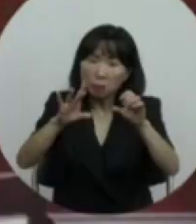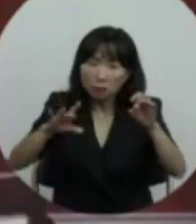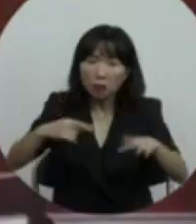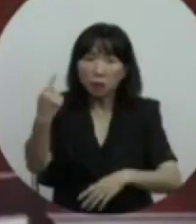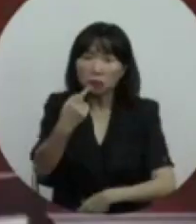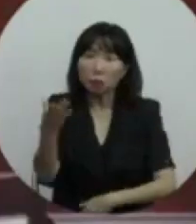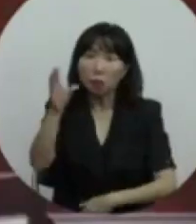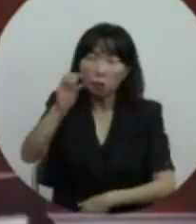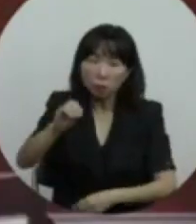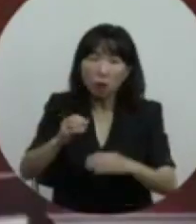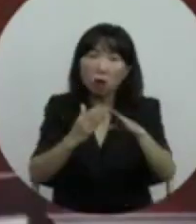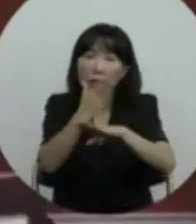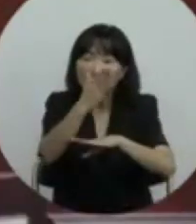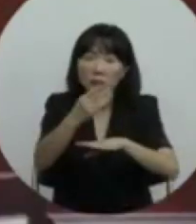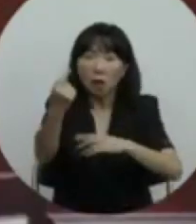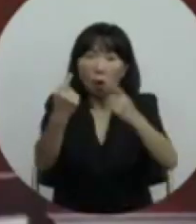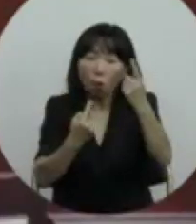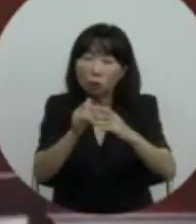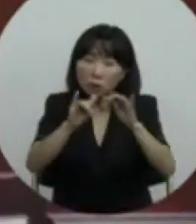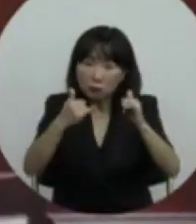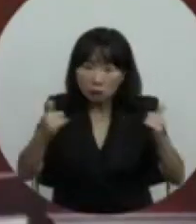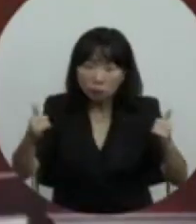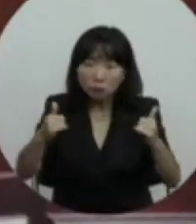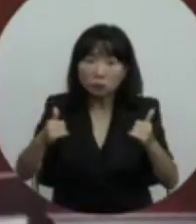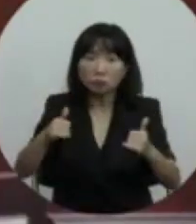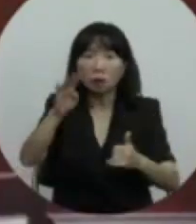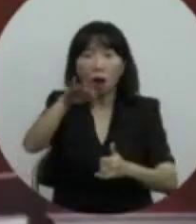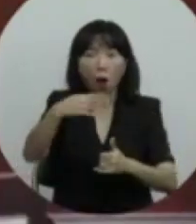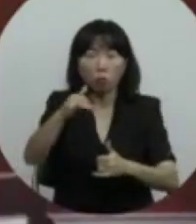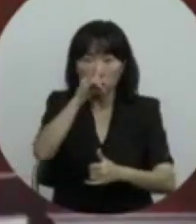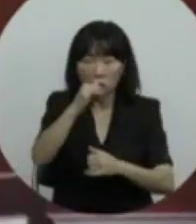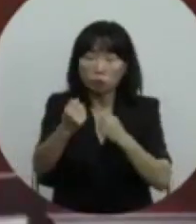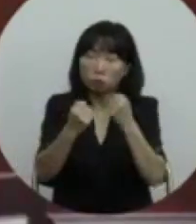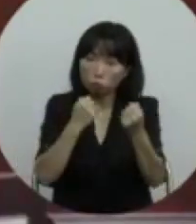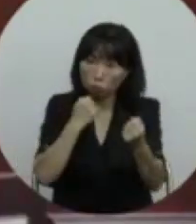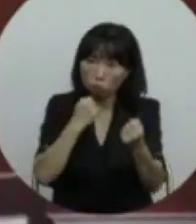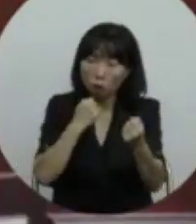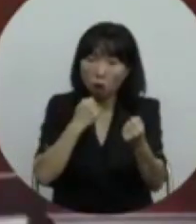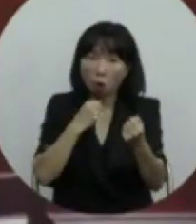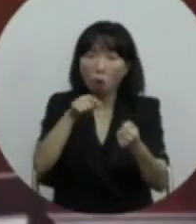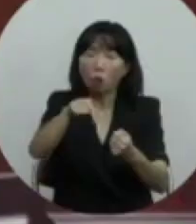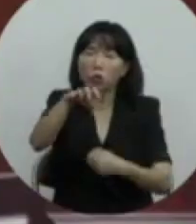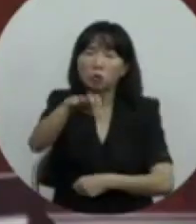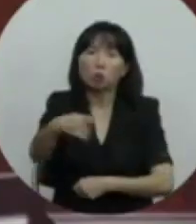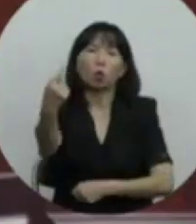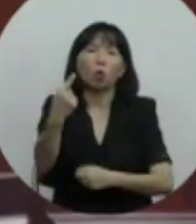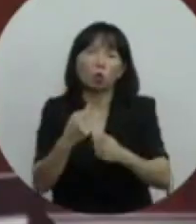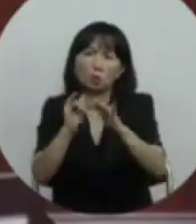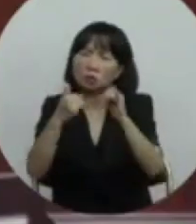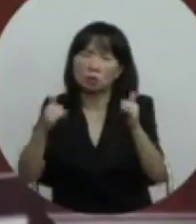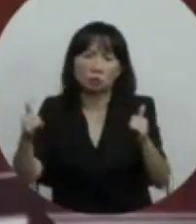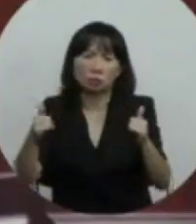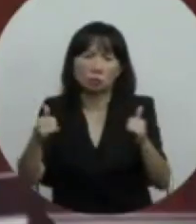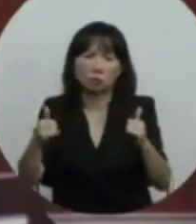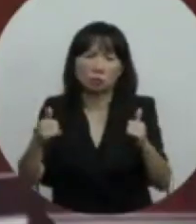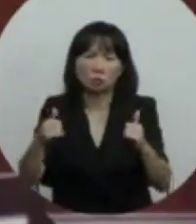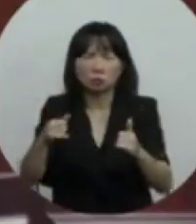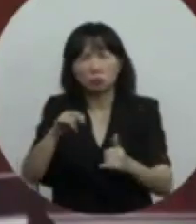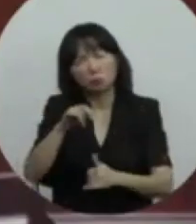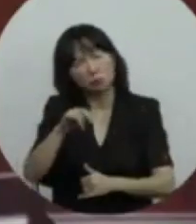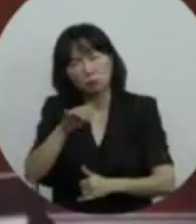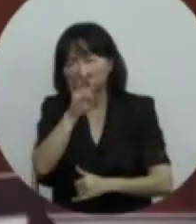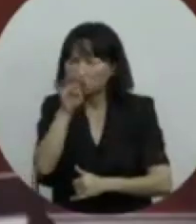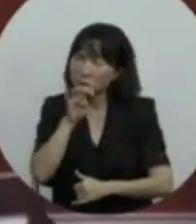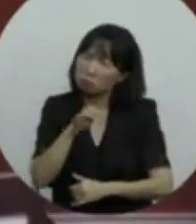이상이 찾아오는 신세계 아울렛이 인근에 있음에도 불구하고 이곳을 찾는 사람이 있을지